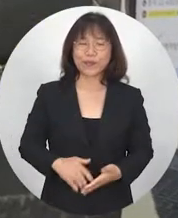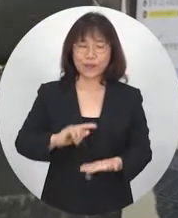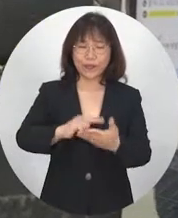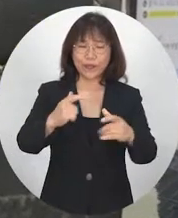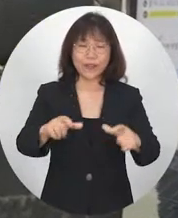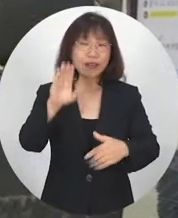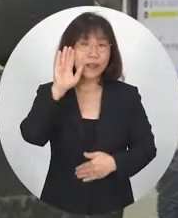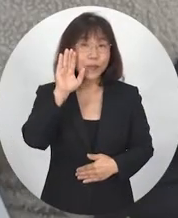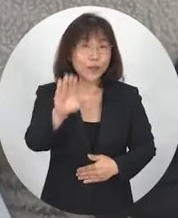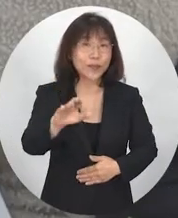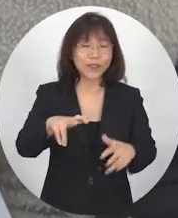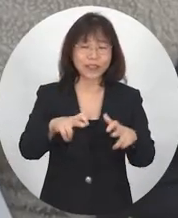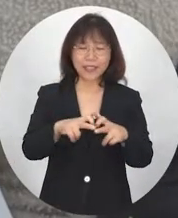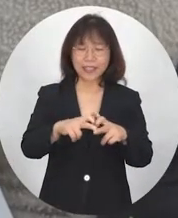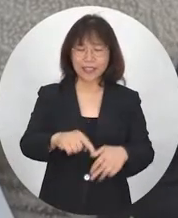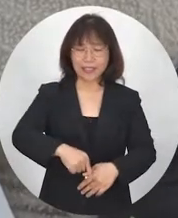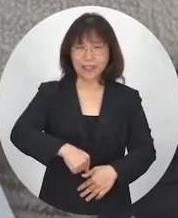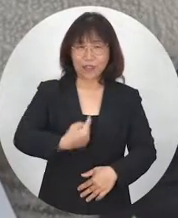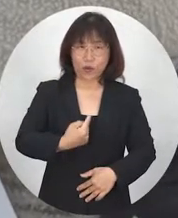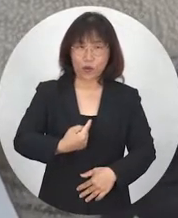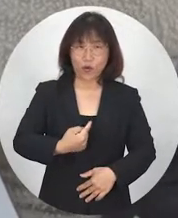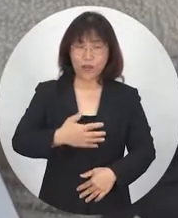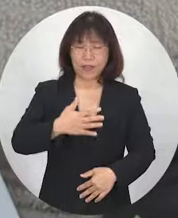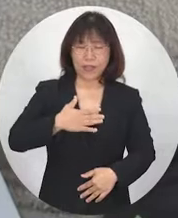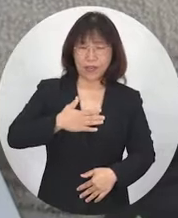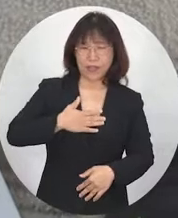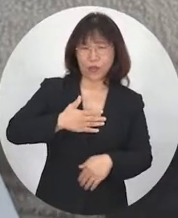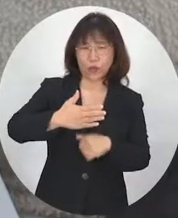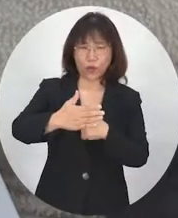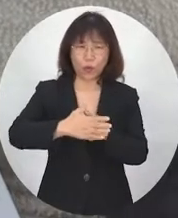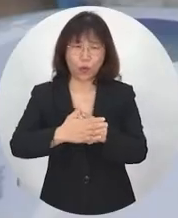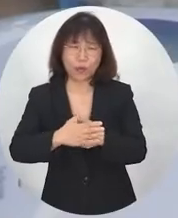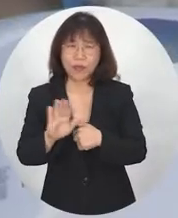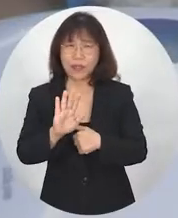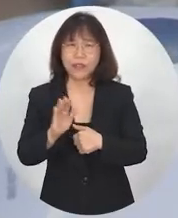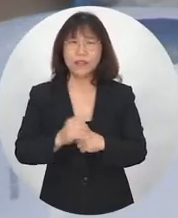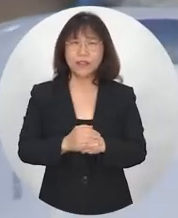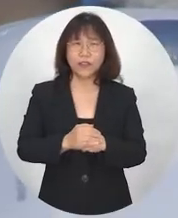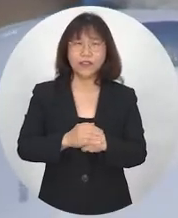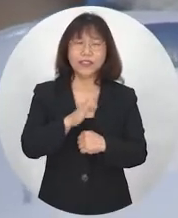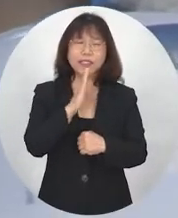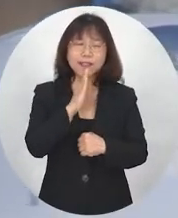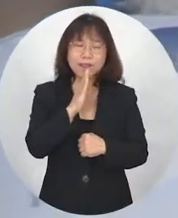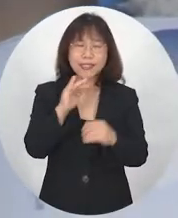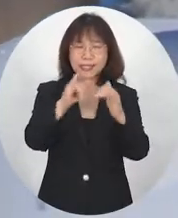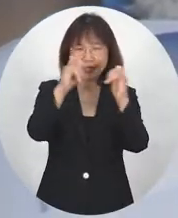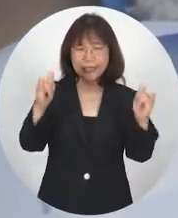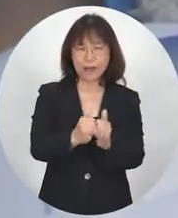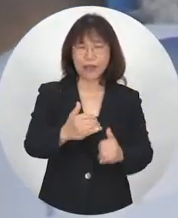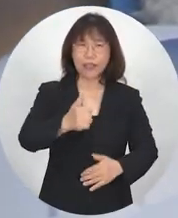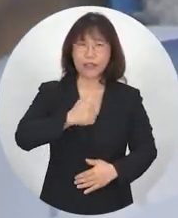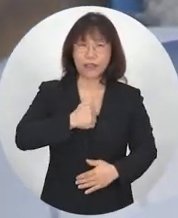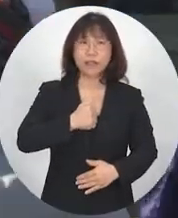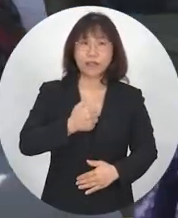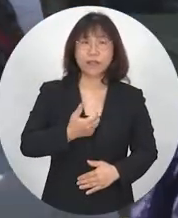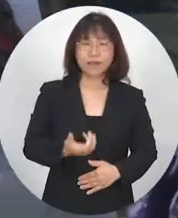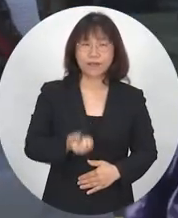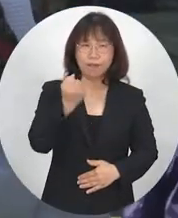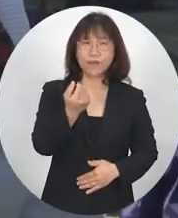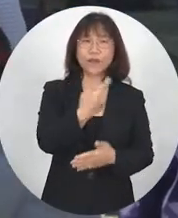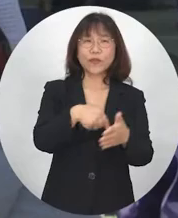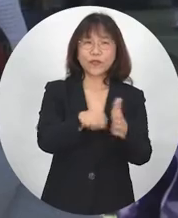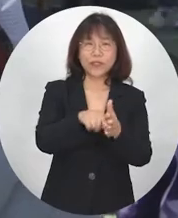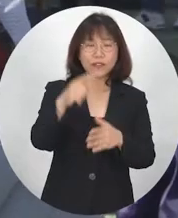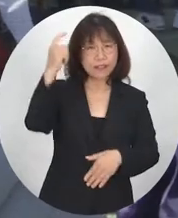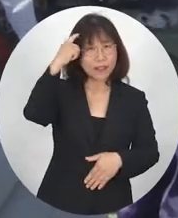됐습니다. 강서구는 앞으로도 장애인 스스로가 지원의 대상이 아닌 동등한 사회의 주체라는 인식을 가질